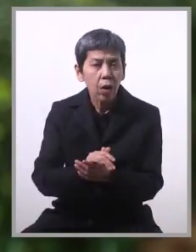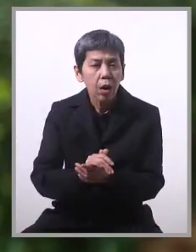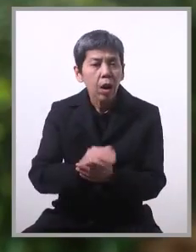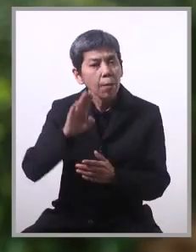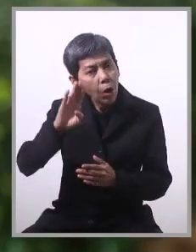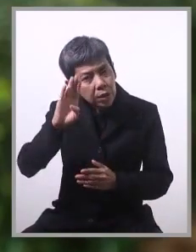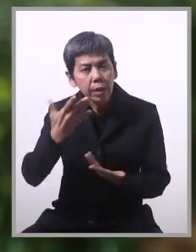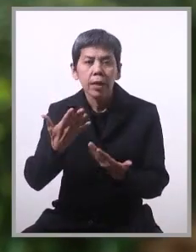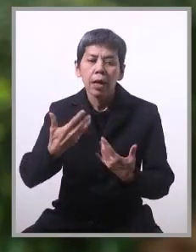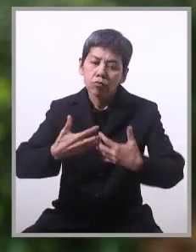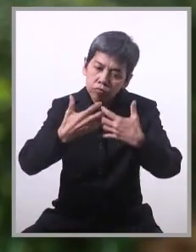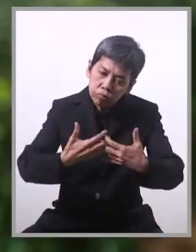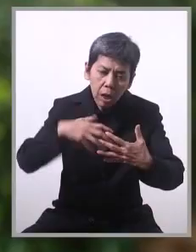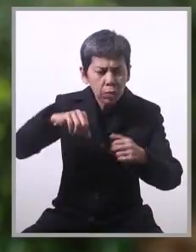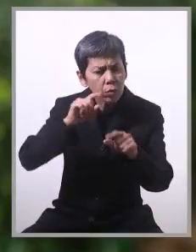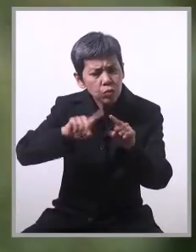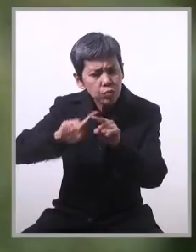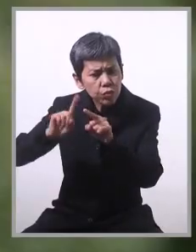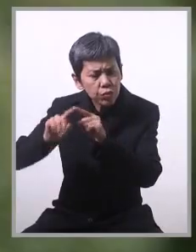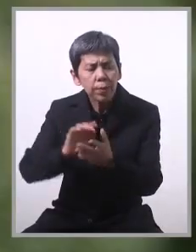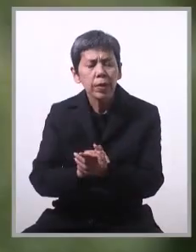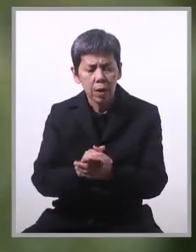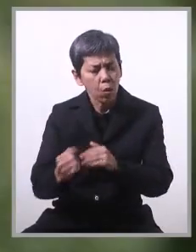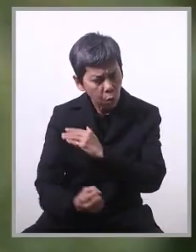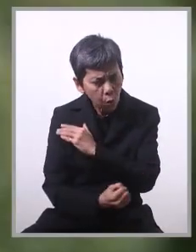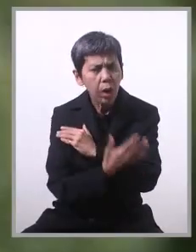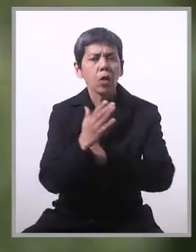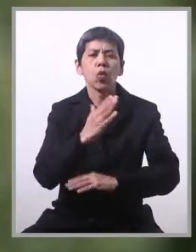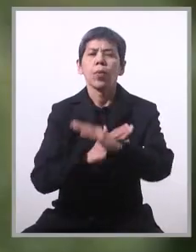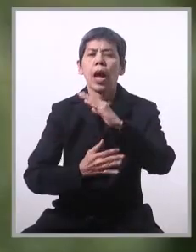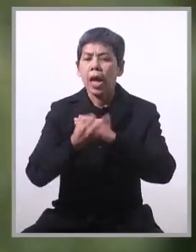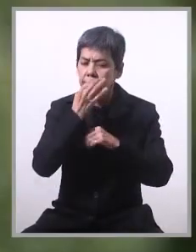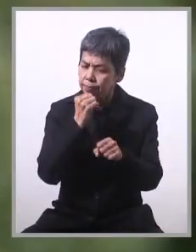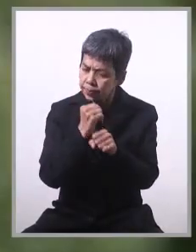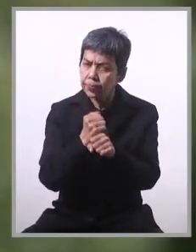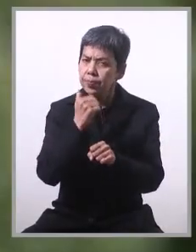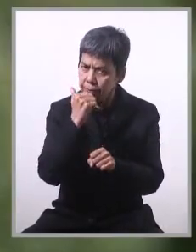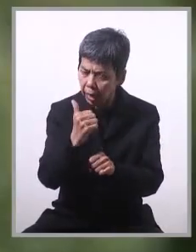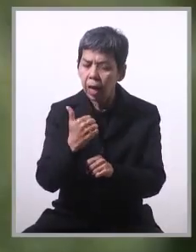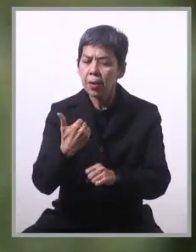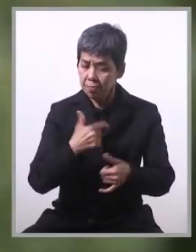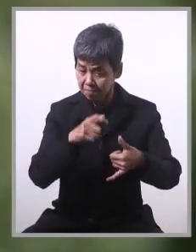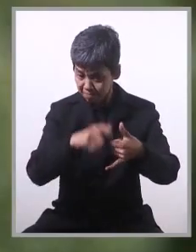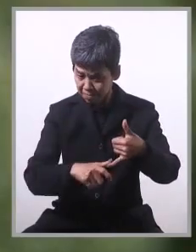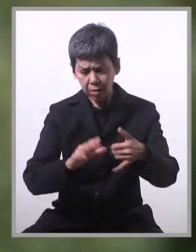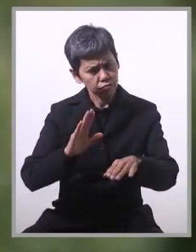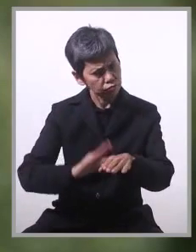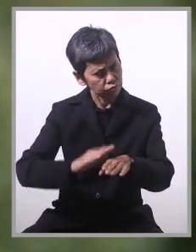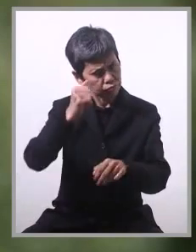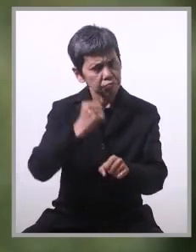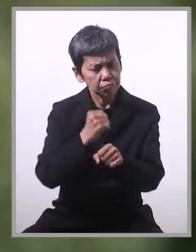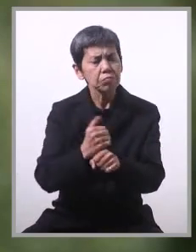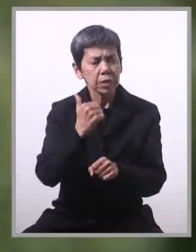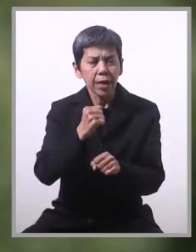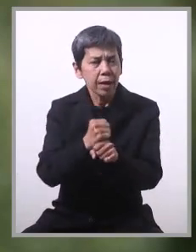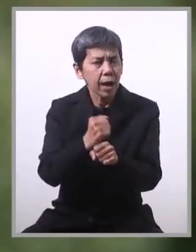อบการทุกท่านทุกที่นะคะให้เปิดโอกาสให้กับคนพิการมาทำงานด้วยนะคะเพราะว่าเขามีคุณค่าแล้วก็มีศักย